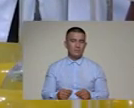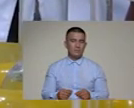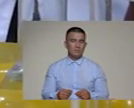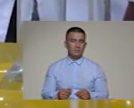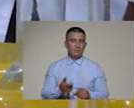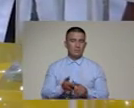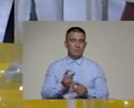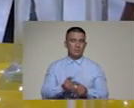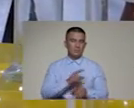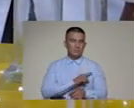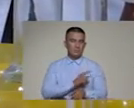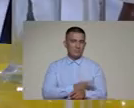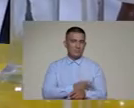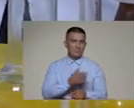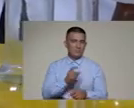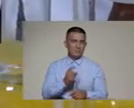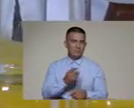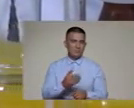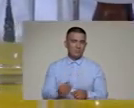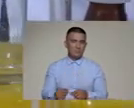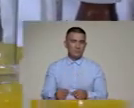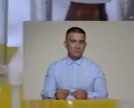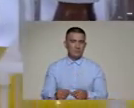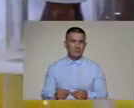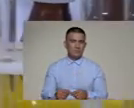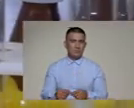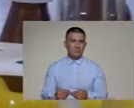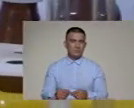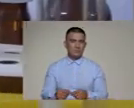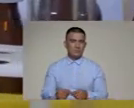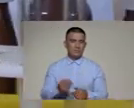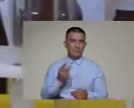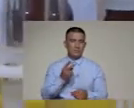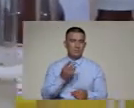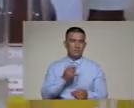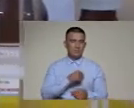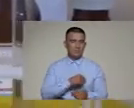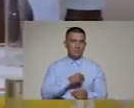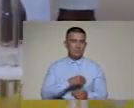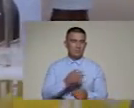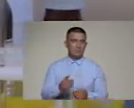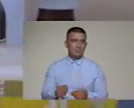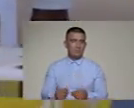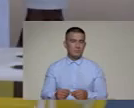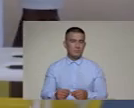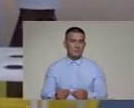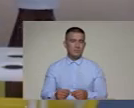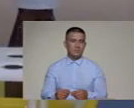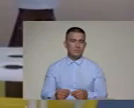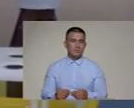kuchli kislota hisoblanadi. Ikkinchi probirkamizga xlorid kislota ta'sir